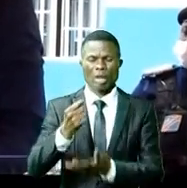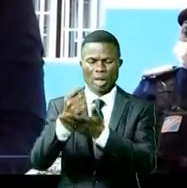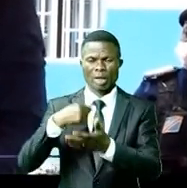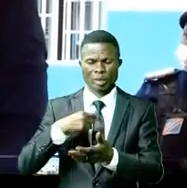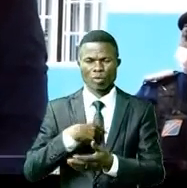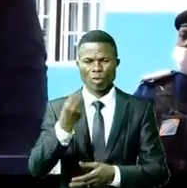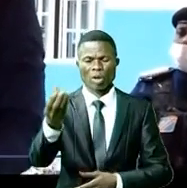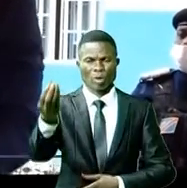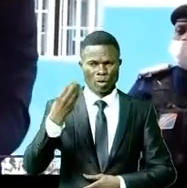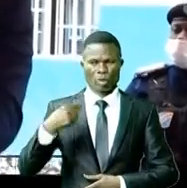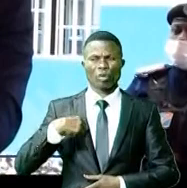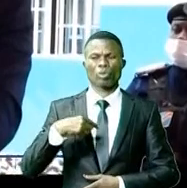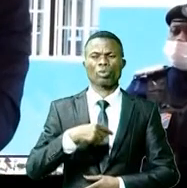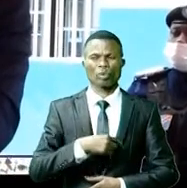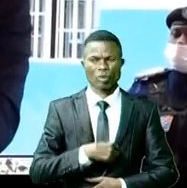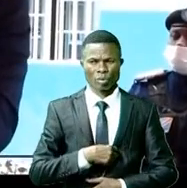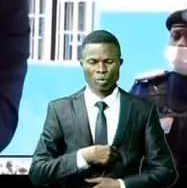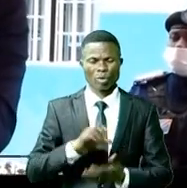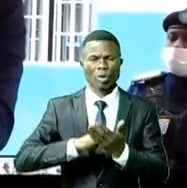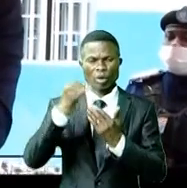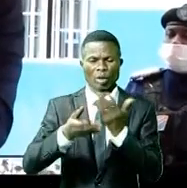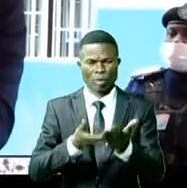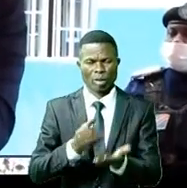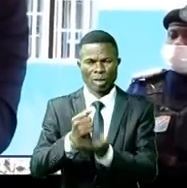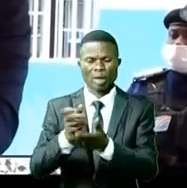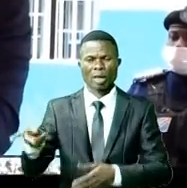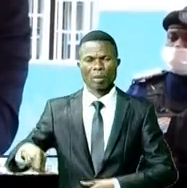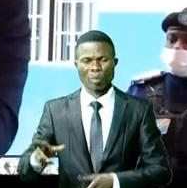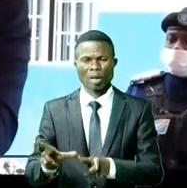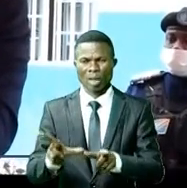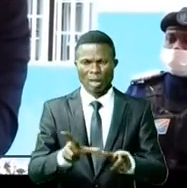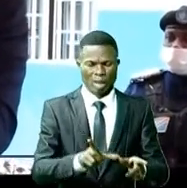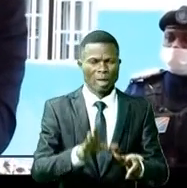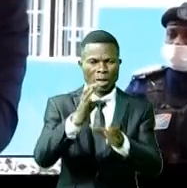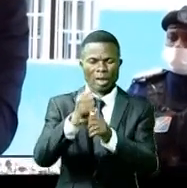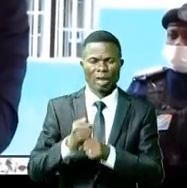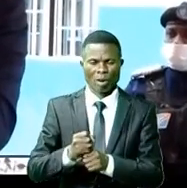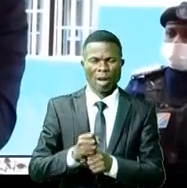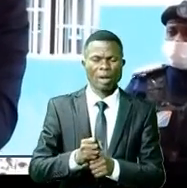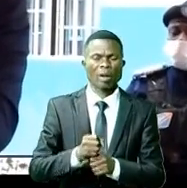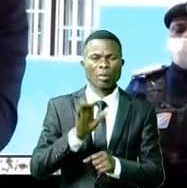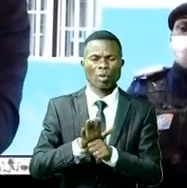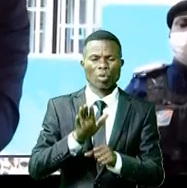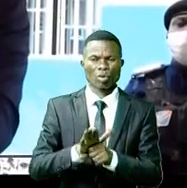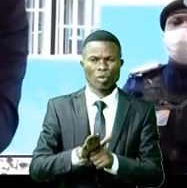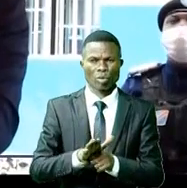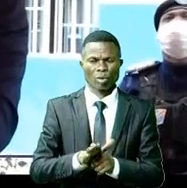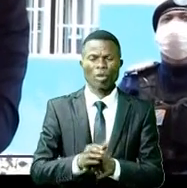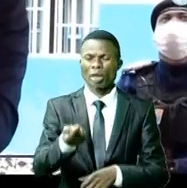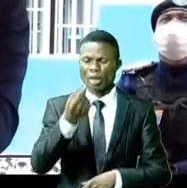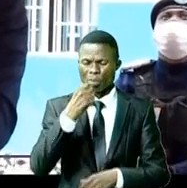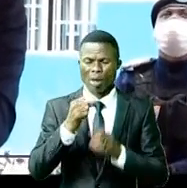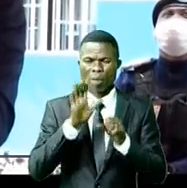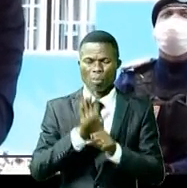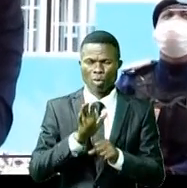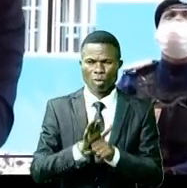projet PDCS et permet à la province du Lualaba de bénéficier des appuis importants